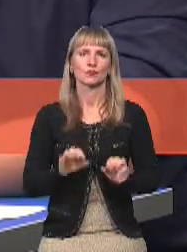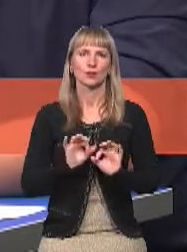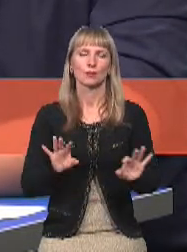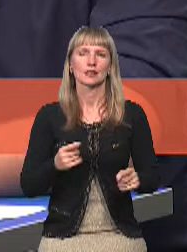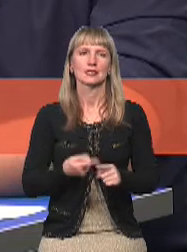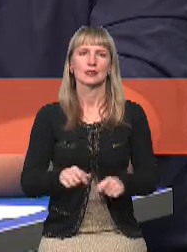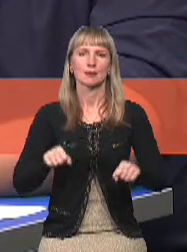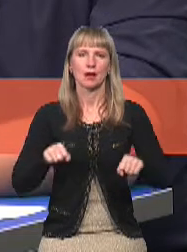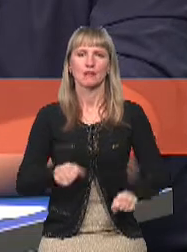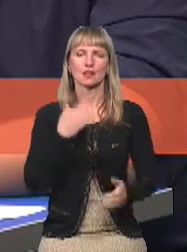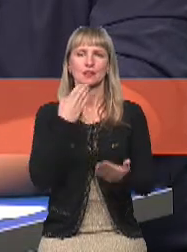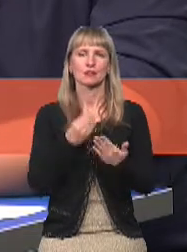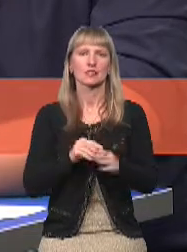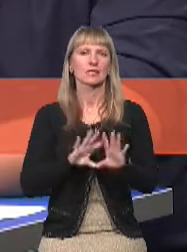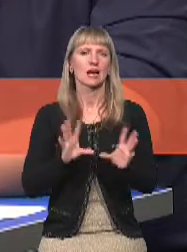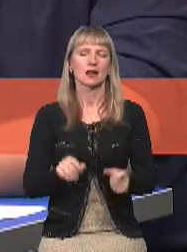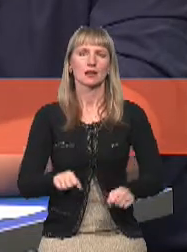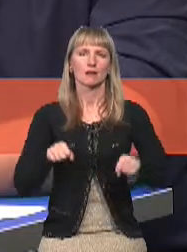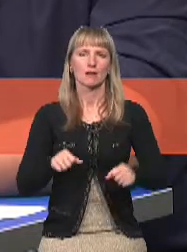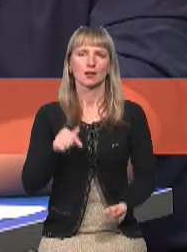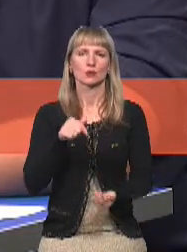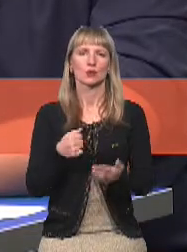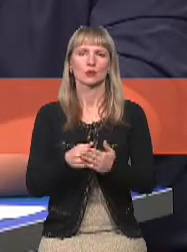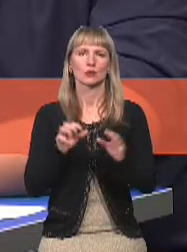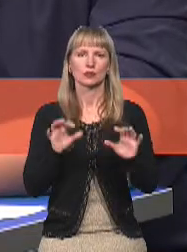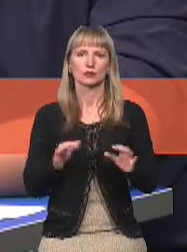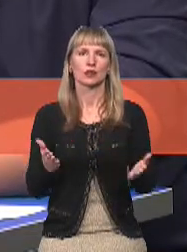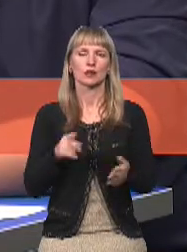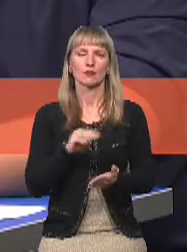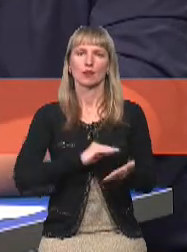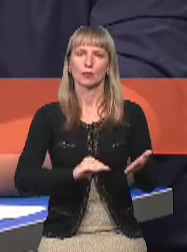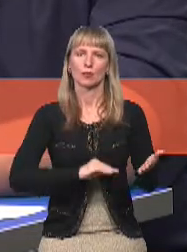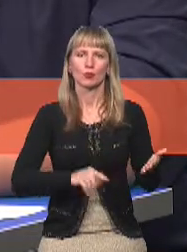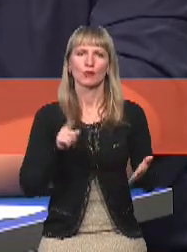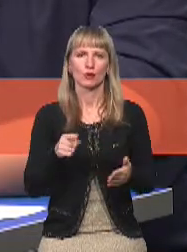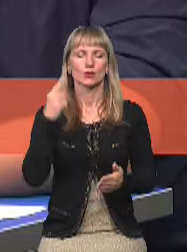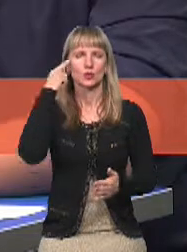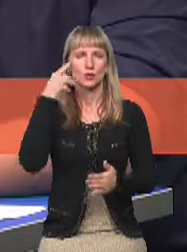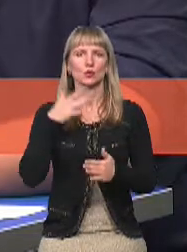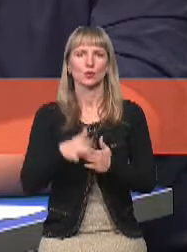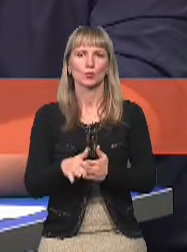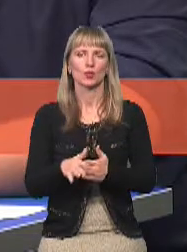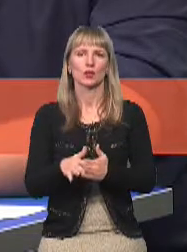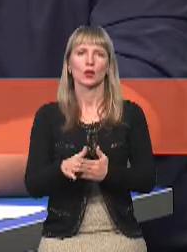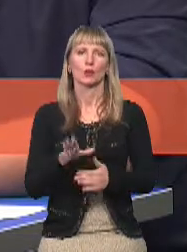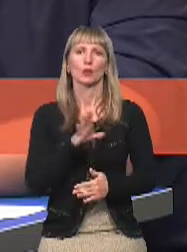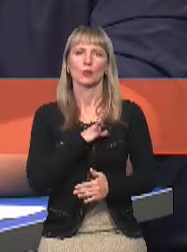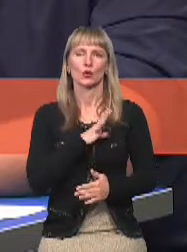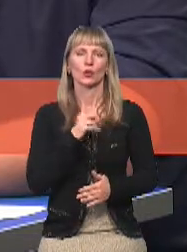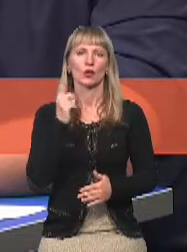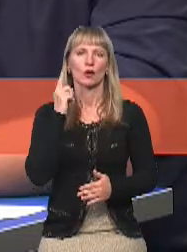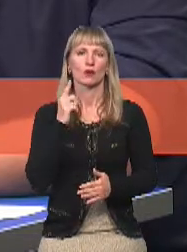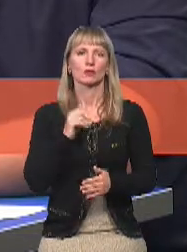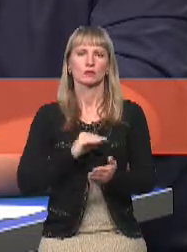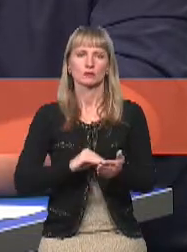тлумачити ці права свої. Так, загальні права, відповідно до Конституції, які вони прописані, вони зрозуміло, в принципі, були